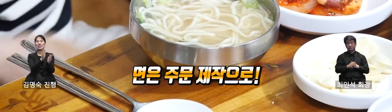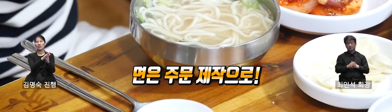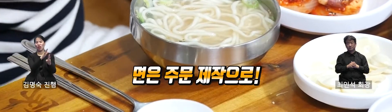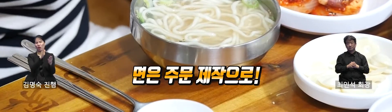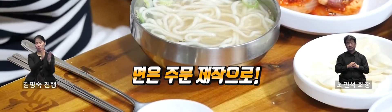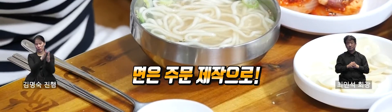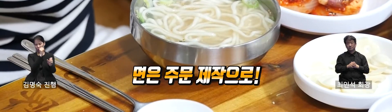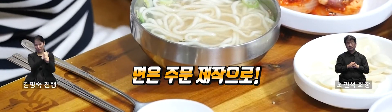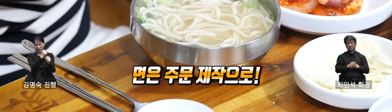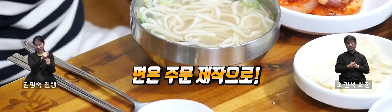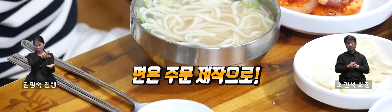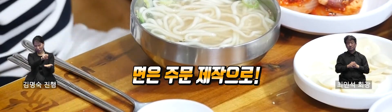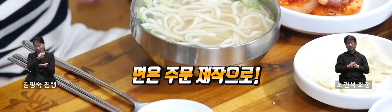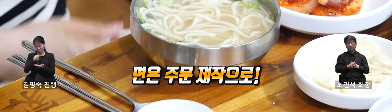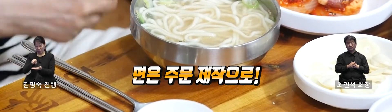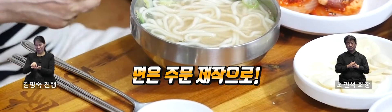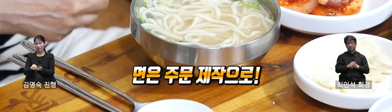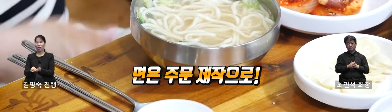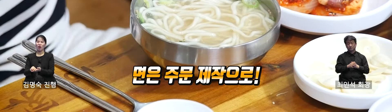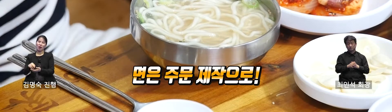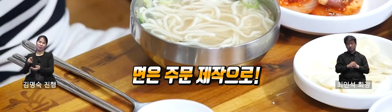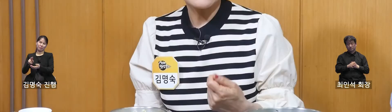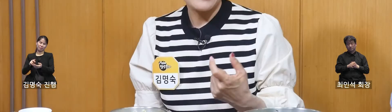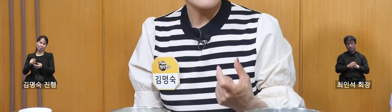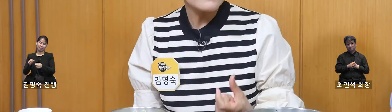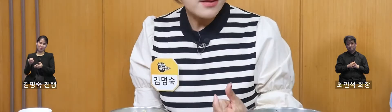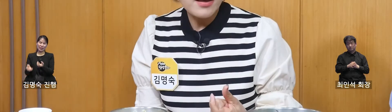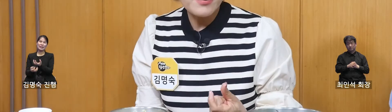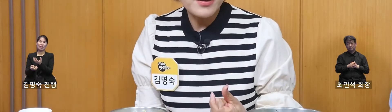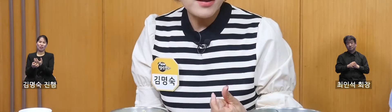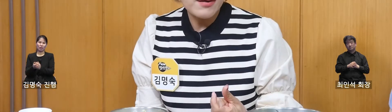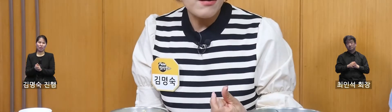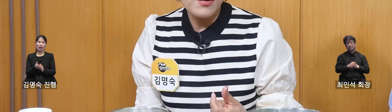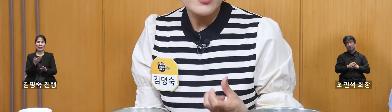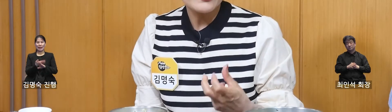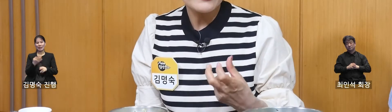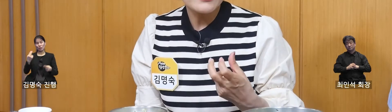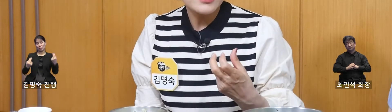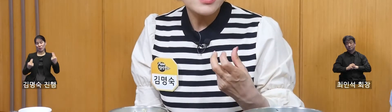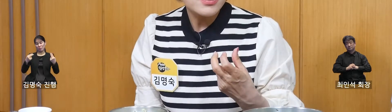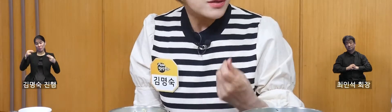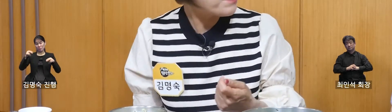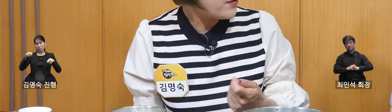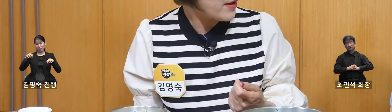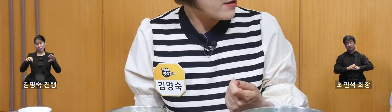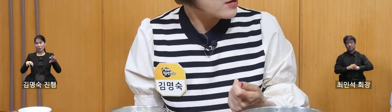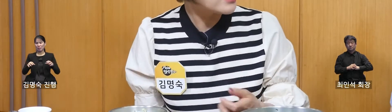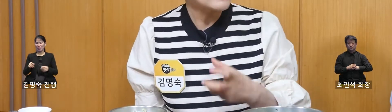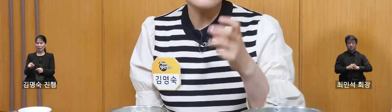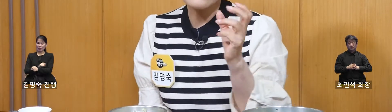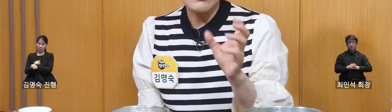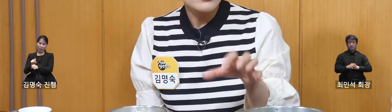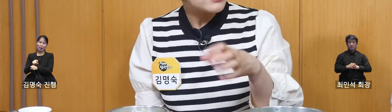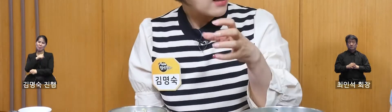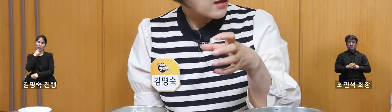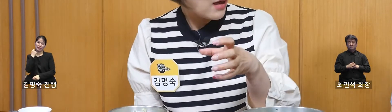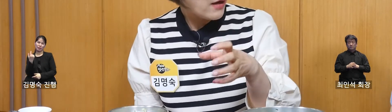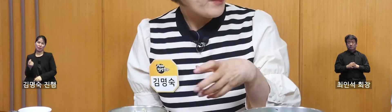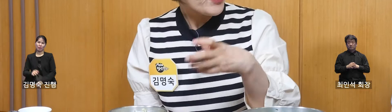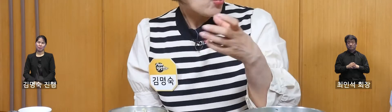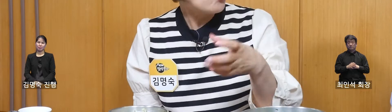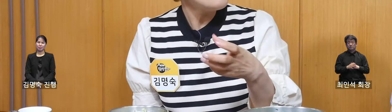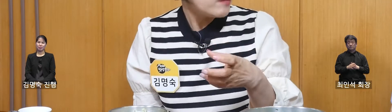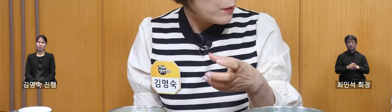만들어 갖고 오신다고 하시더라고요. 아. 그래서 면이 다른 데에 비해서 좀 특별해요. 그러니까 그래서 그